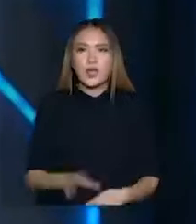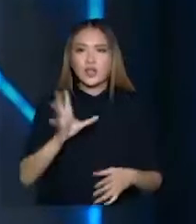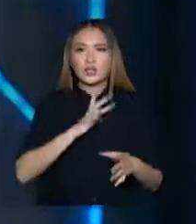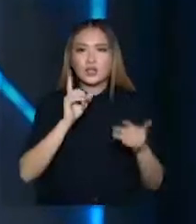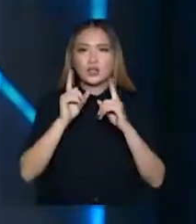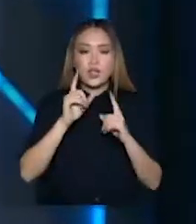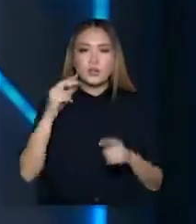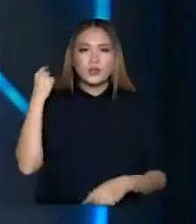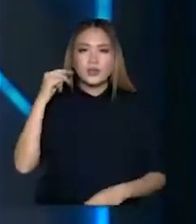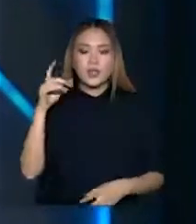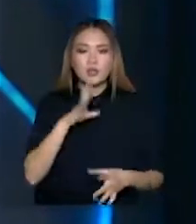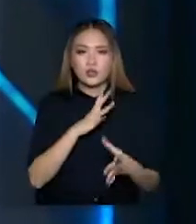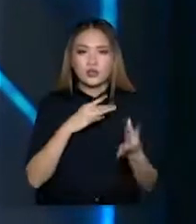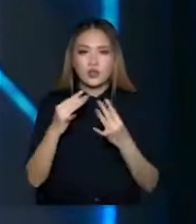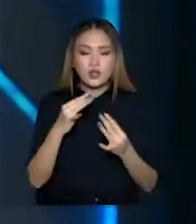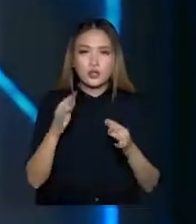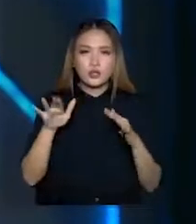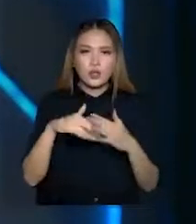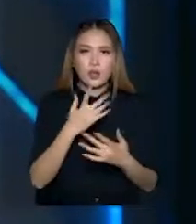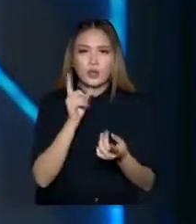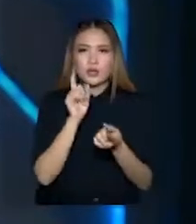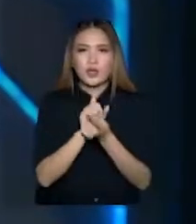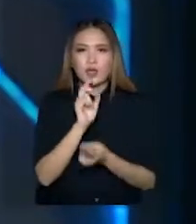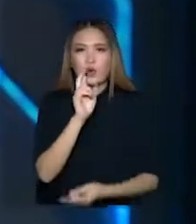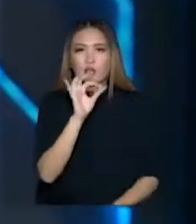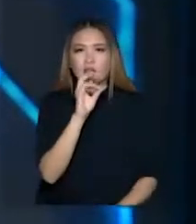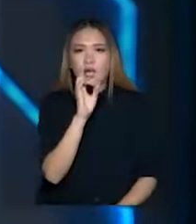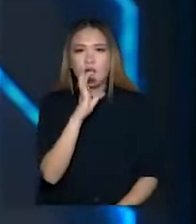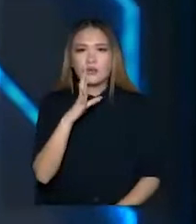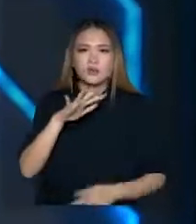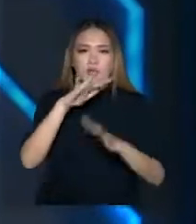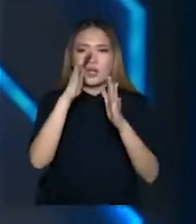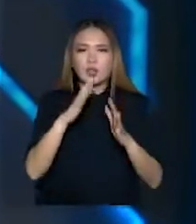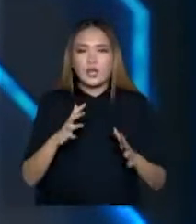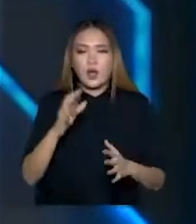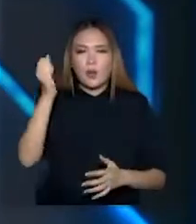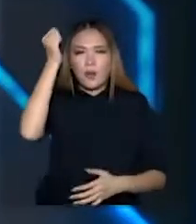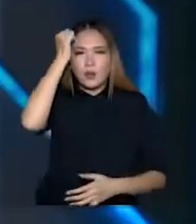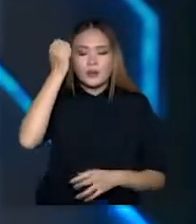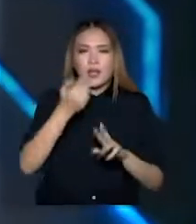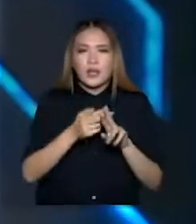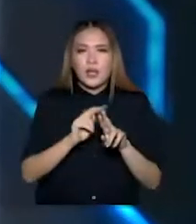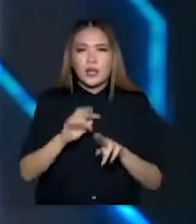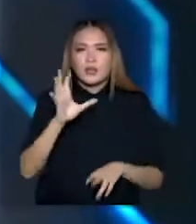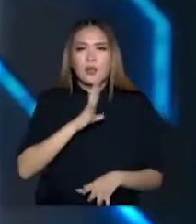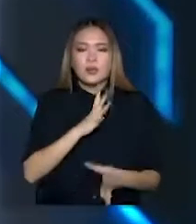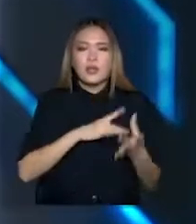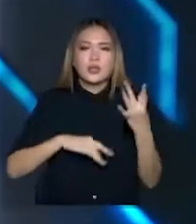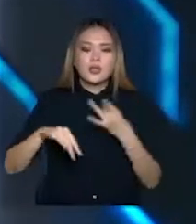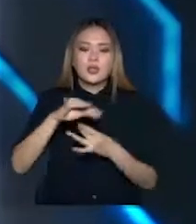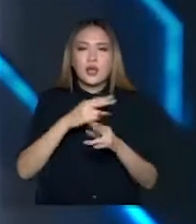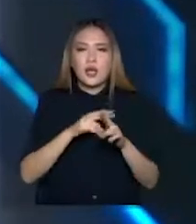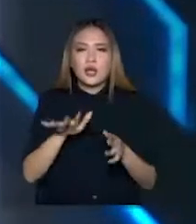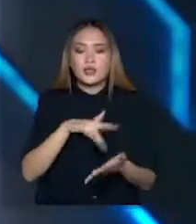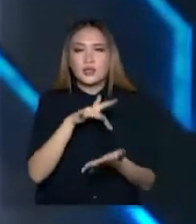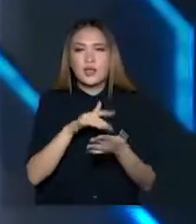Жиыннан соң президент жұртшылықпен емен жарқын жүздесті. Дінмұхамед Қонаев ескерткіші жанындағы саябақта тұрғындармен дидарласып, қаланың